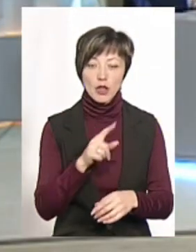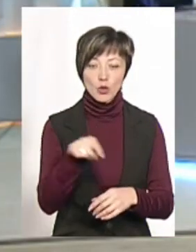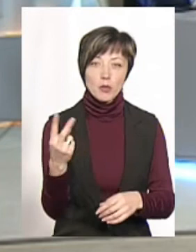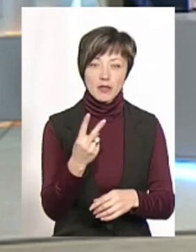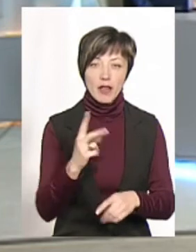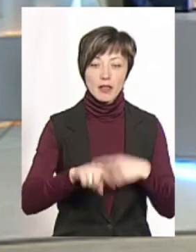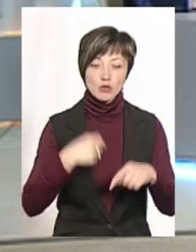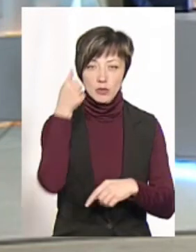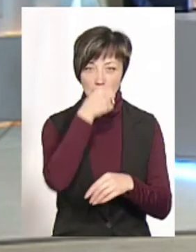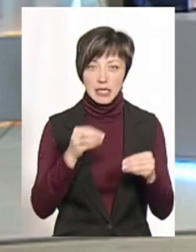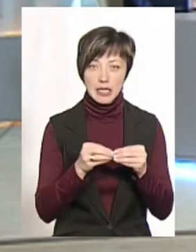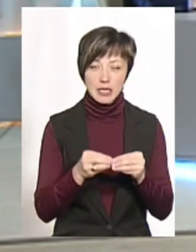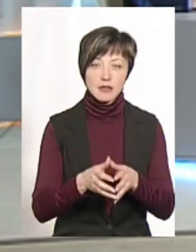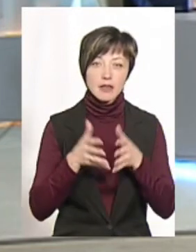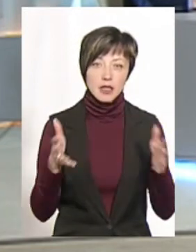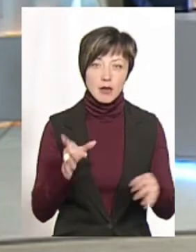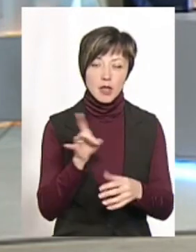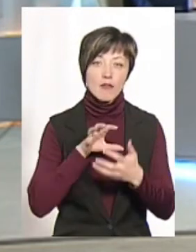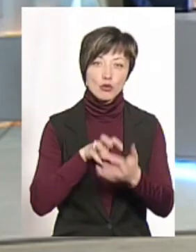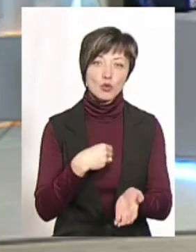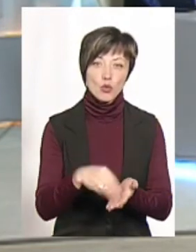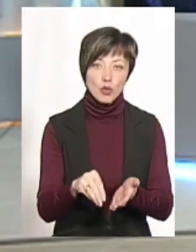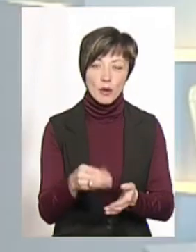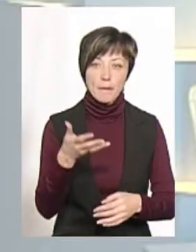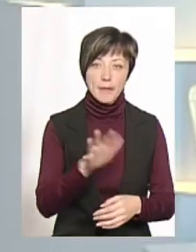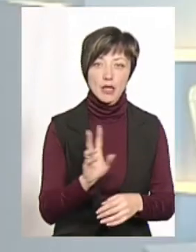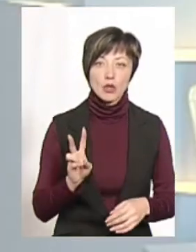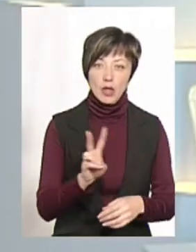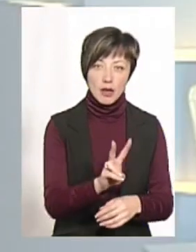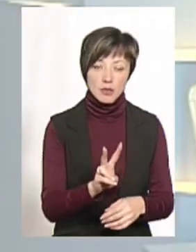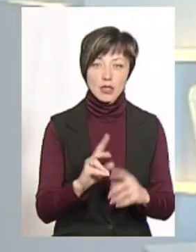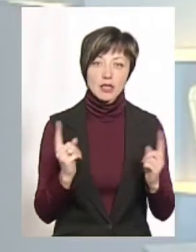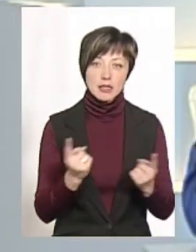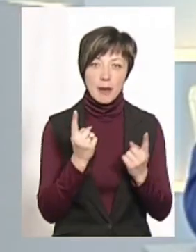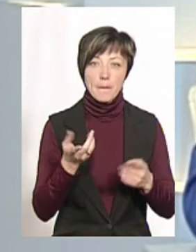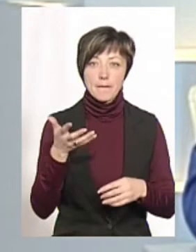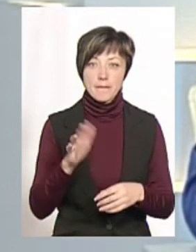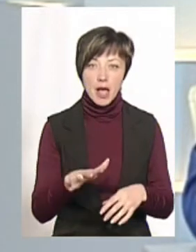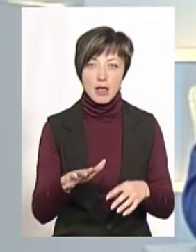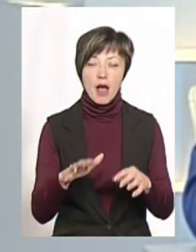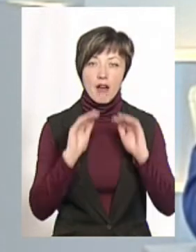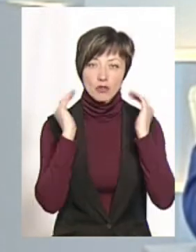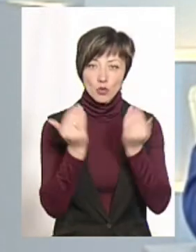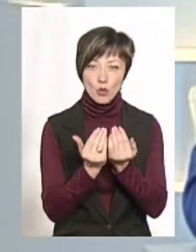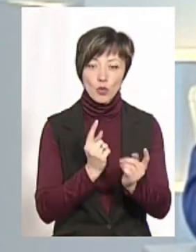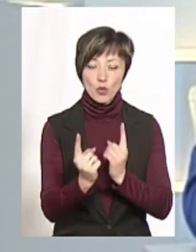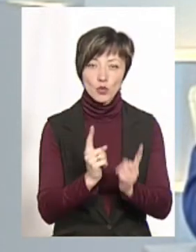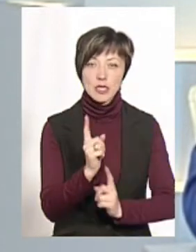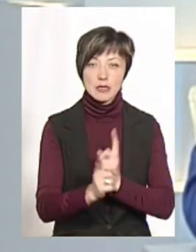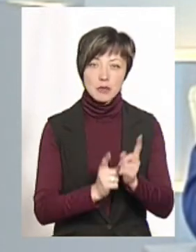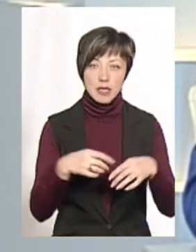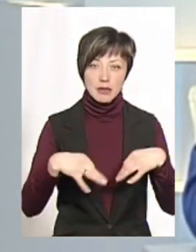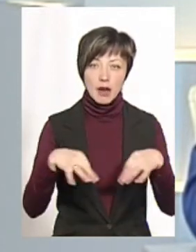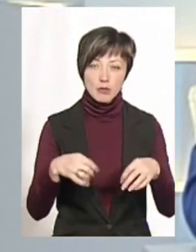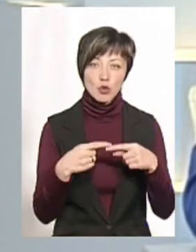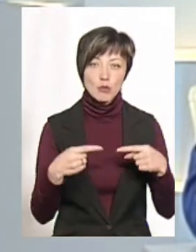двійку. На наступний рік 10 великогабаритних автобусів купуємо, 5 тролейбусів класичних, 5 на автономному ходу, змінюємо трохи